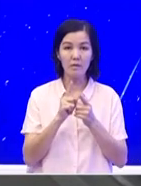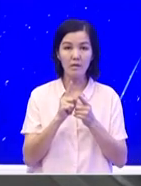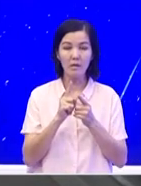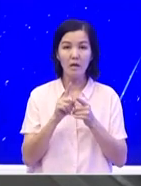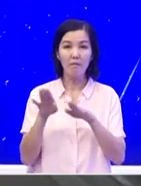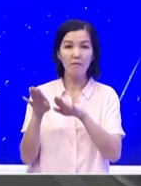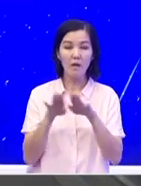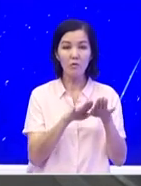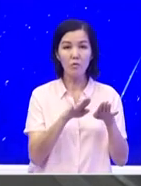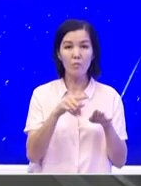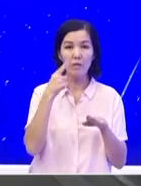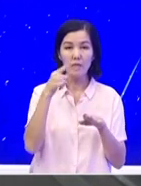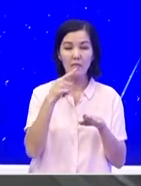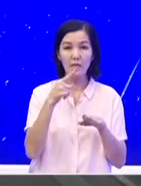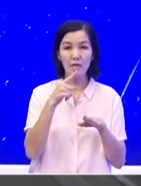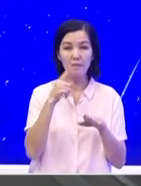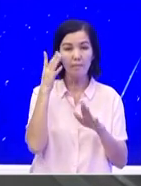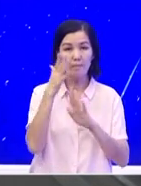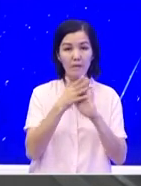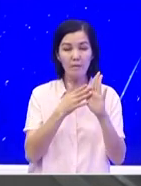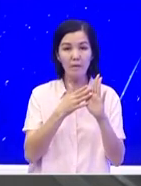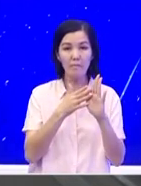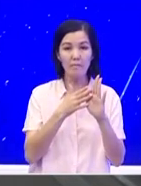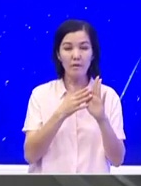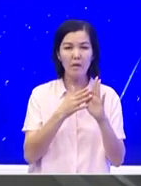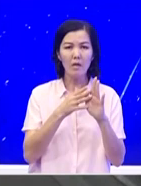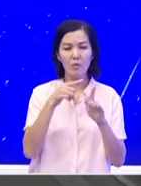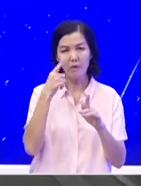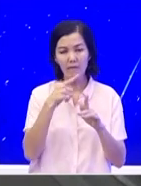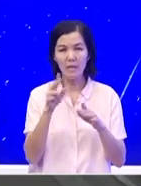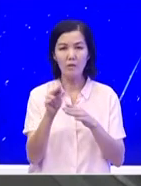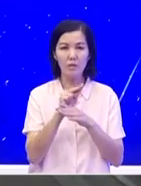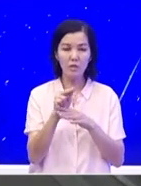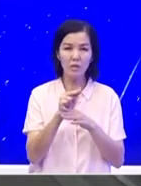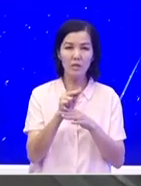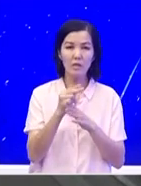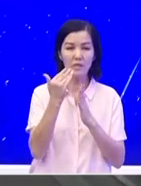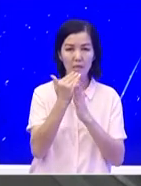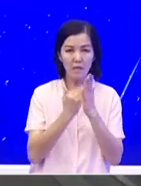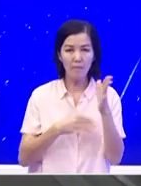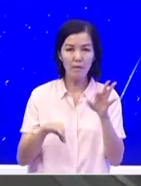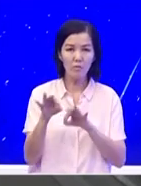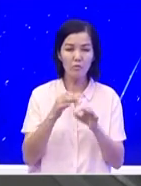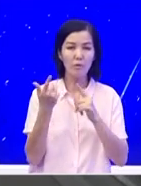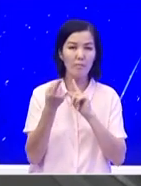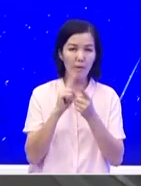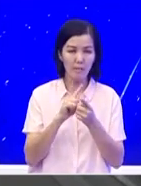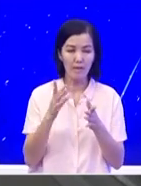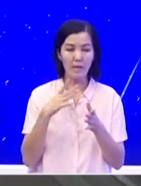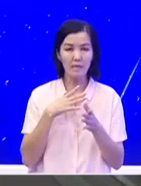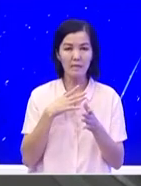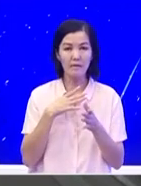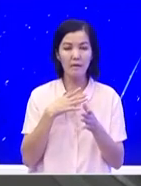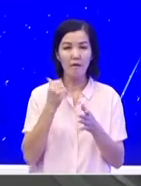языке. Говорили о каких-то нюансах лечения, о схемах, которые сейчас применяются